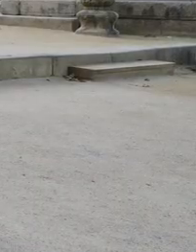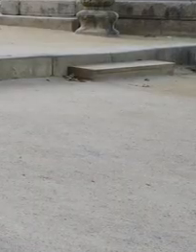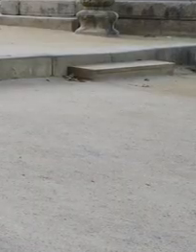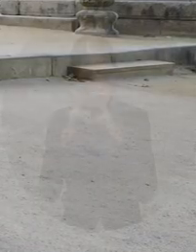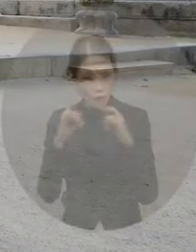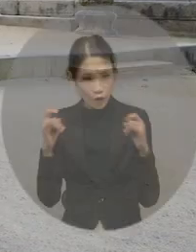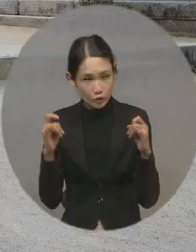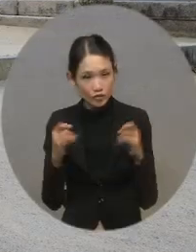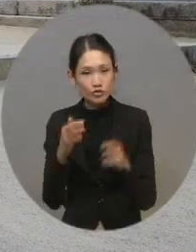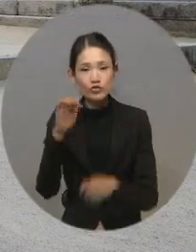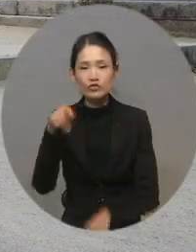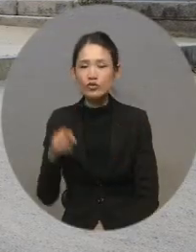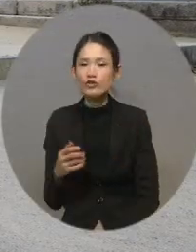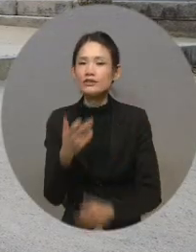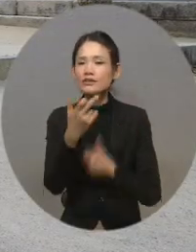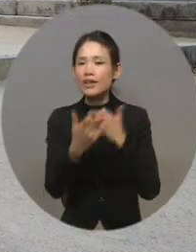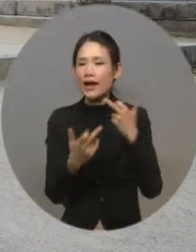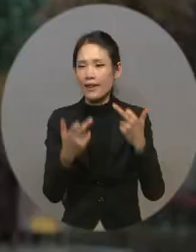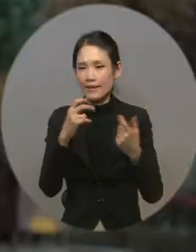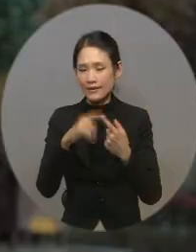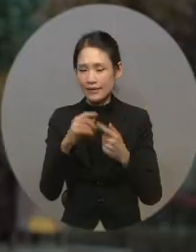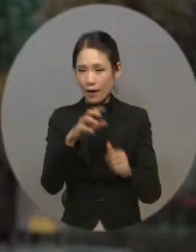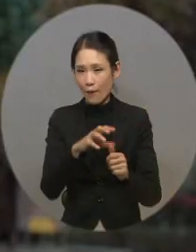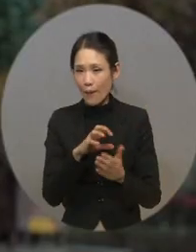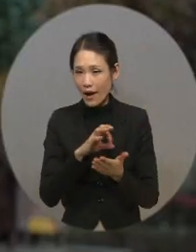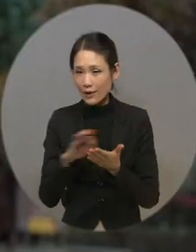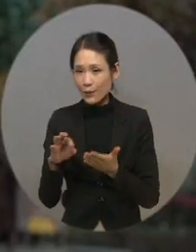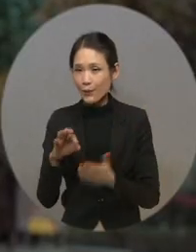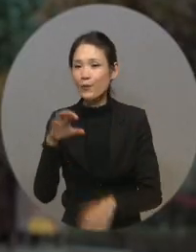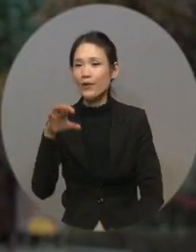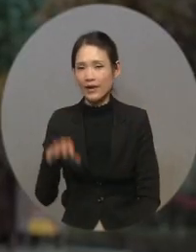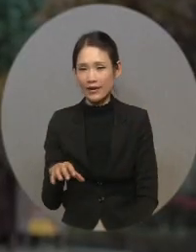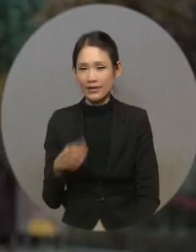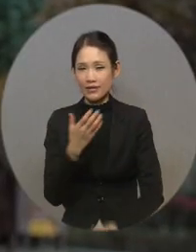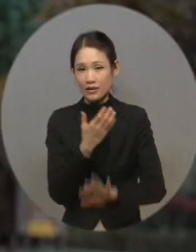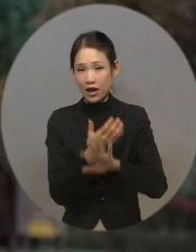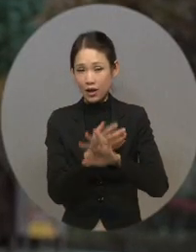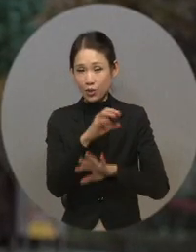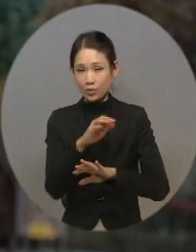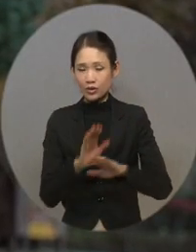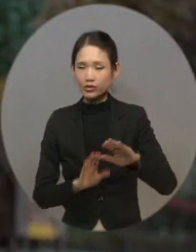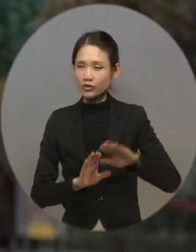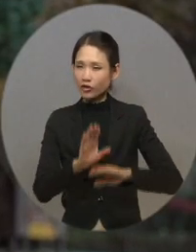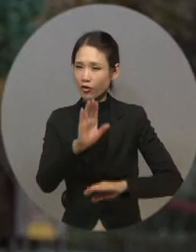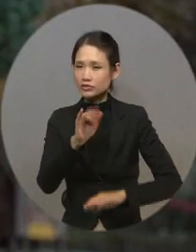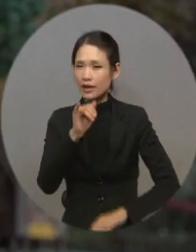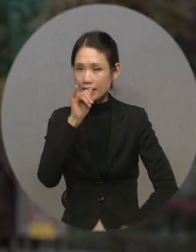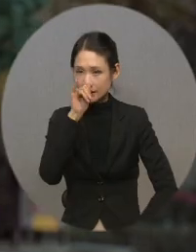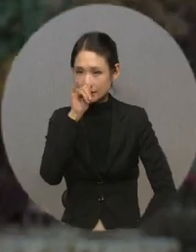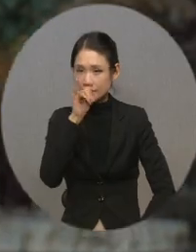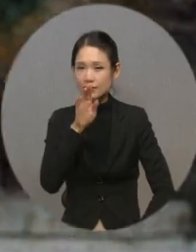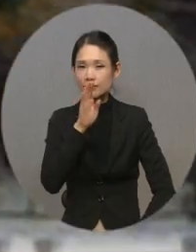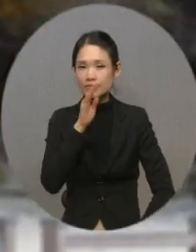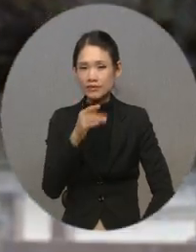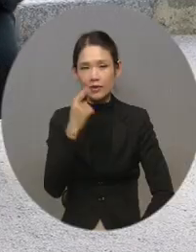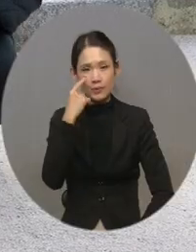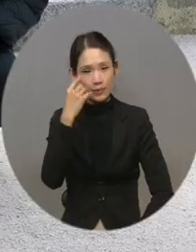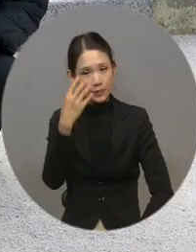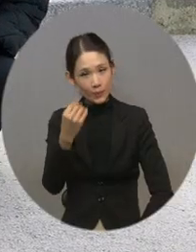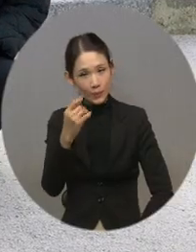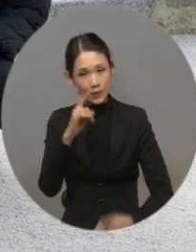후원은 산을 그대로 활용해서 만든 정원이라 다른 곳보다 경사가 조금 있기는 합니다. 하지만 그래도 이렇게 보시는